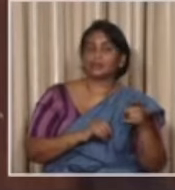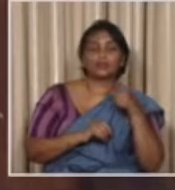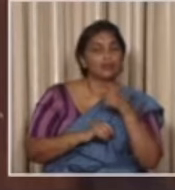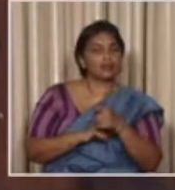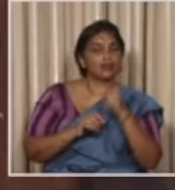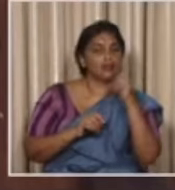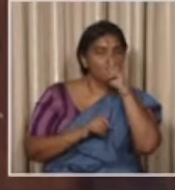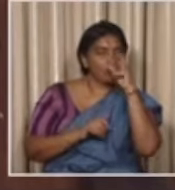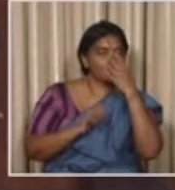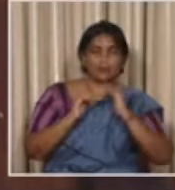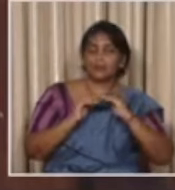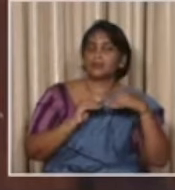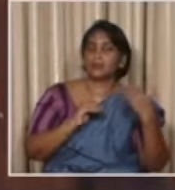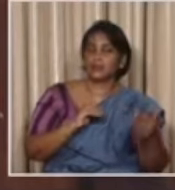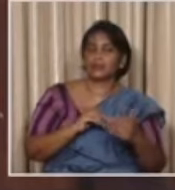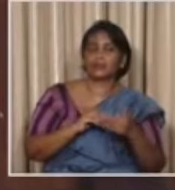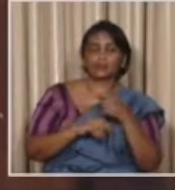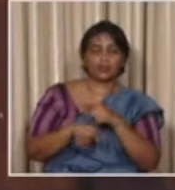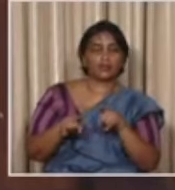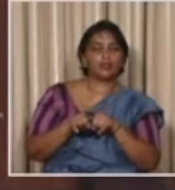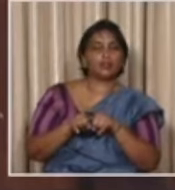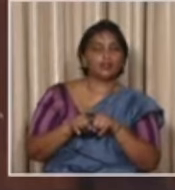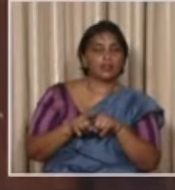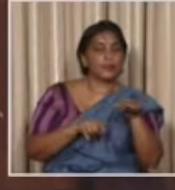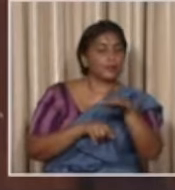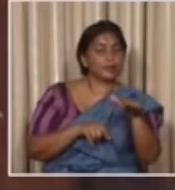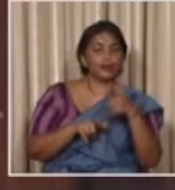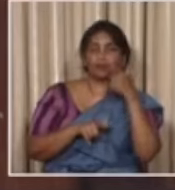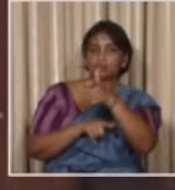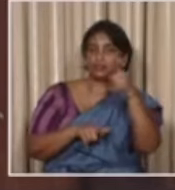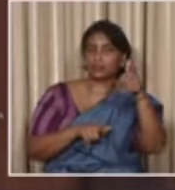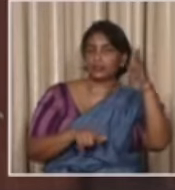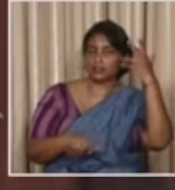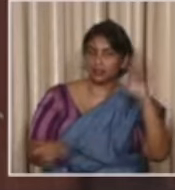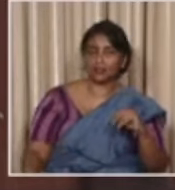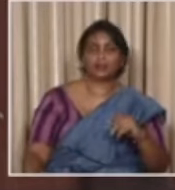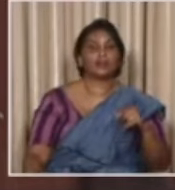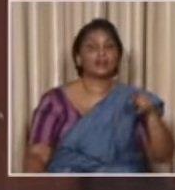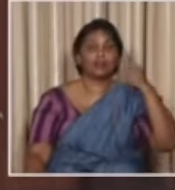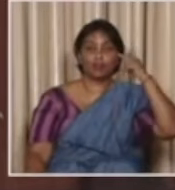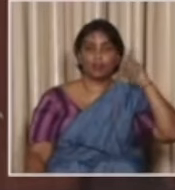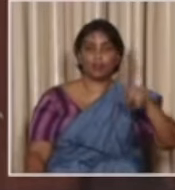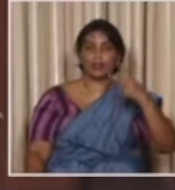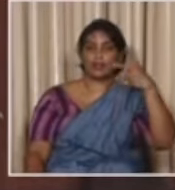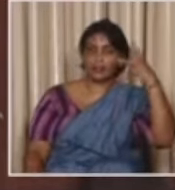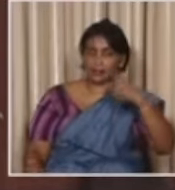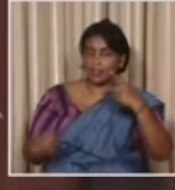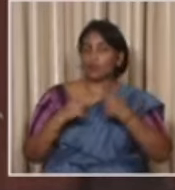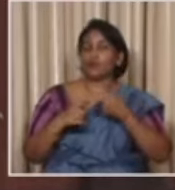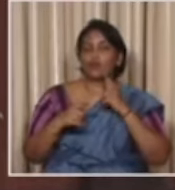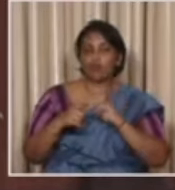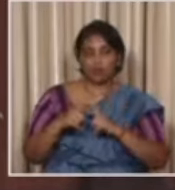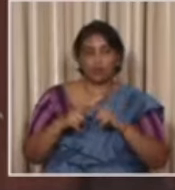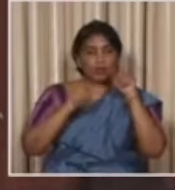ඒ ඊට මාස කීපයකට පස්සේ ඌරණි නැත්තම් කල්ලියන් කාඩ් කියන ප්‍රදේශනේ වෙඩි තබා ඝාතනයට ලක් කරනවා. මෙන්න දෙවනි එක්සැම්පල් එක